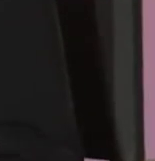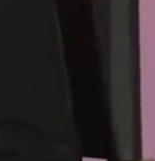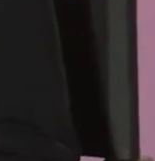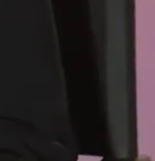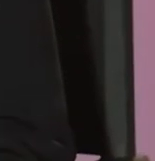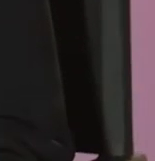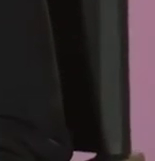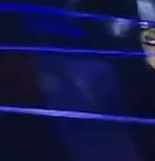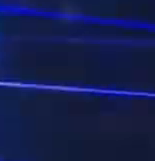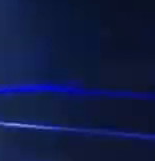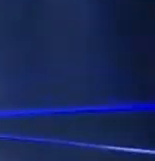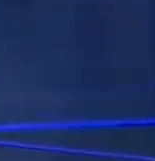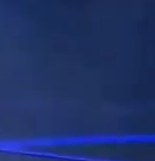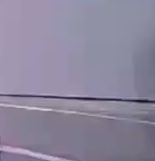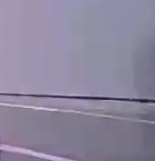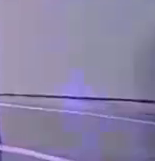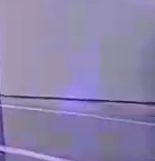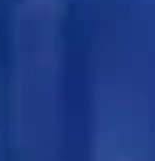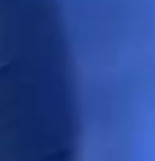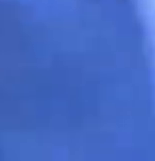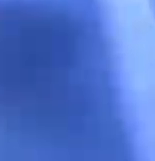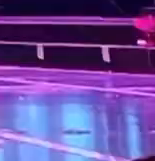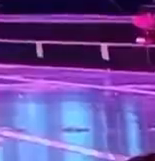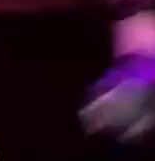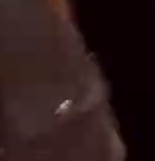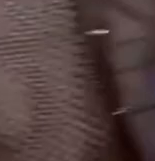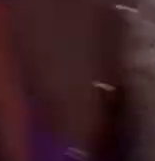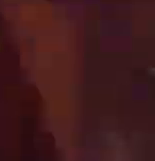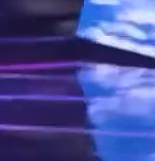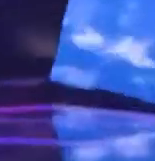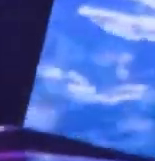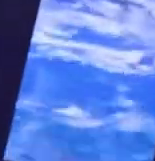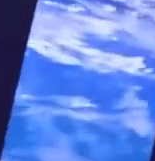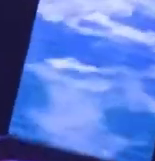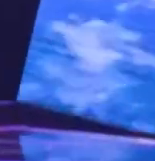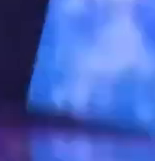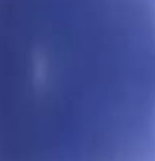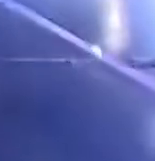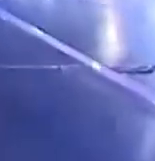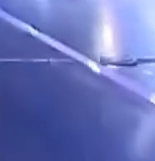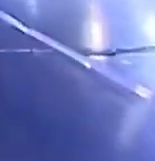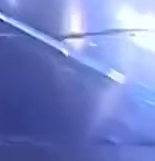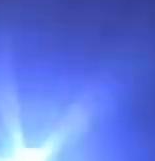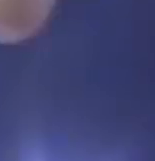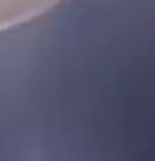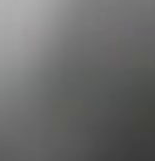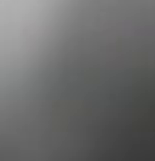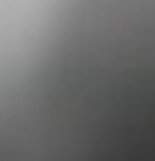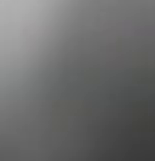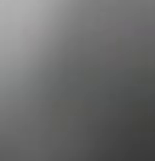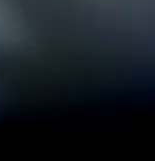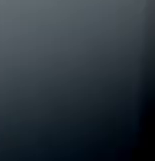looking for someone na nag-excel talaga sa talent na meron sila. Someone who is hungry to win.